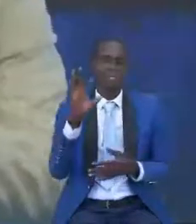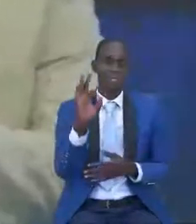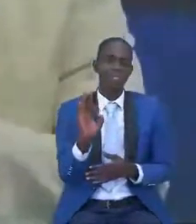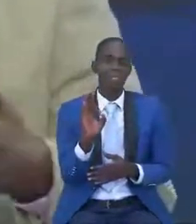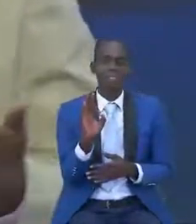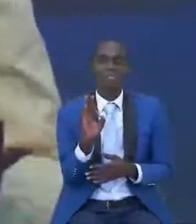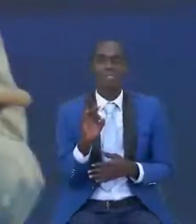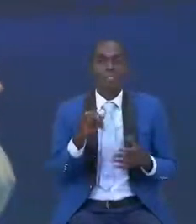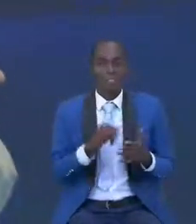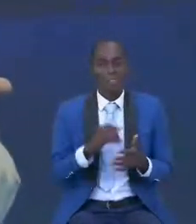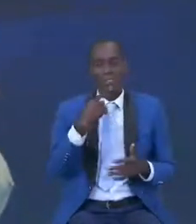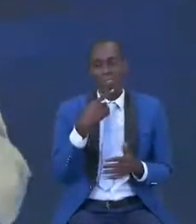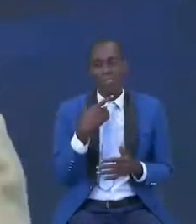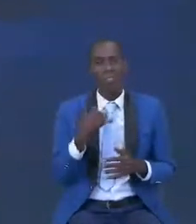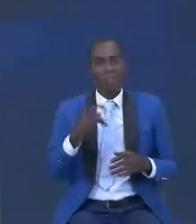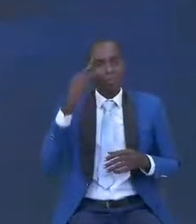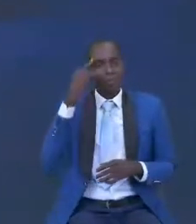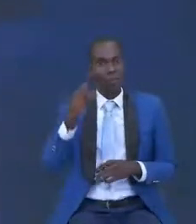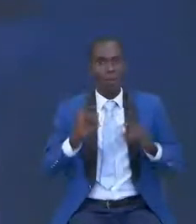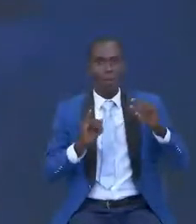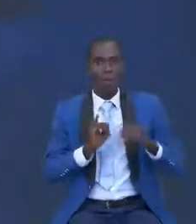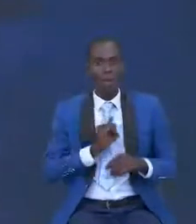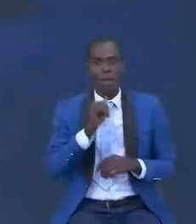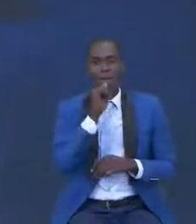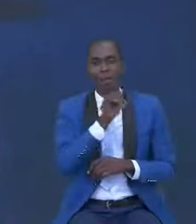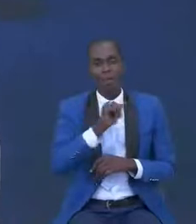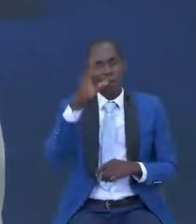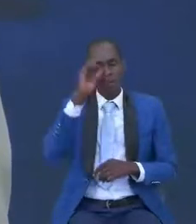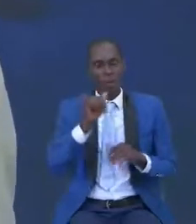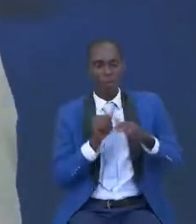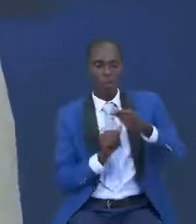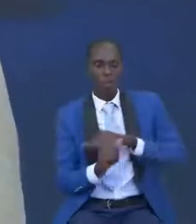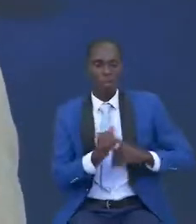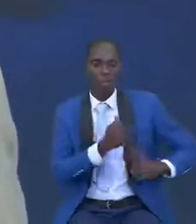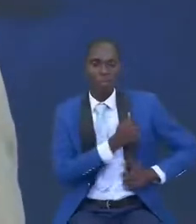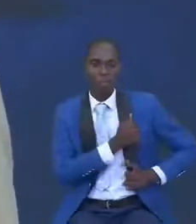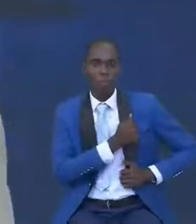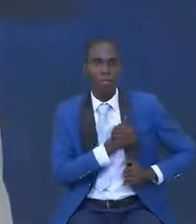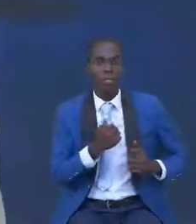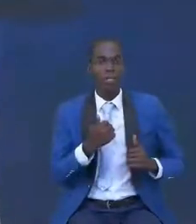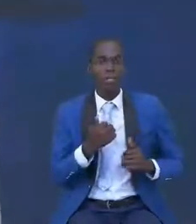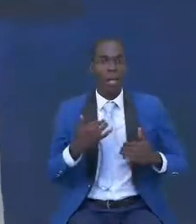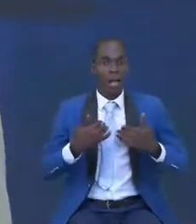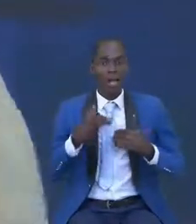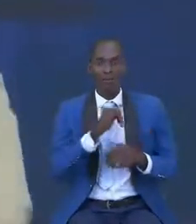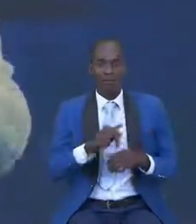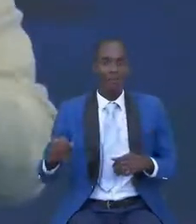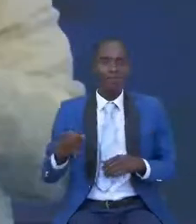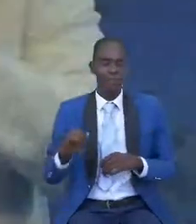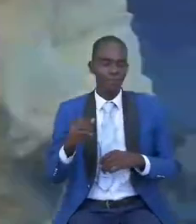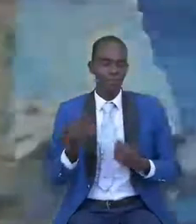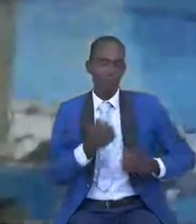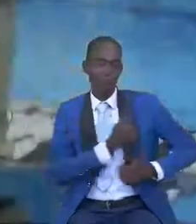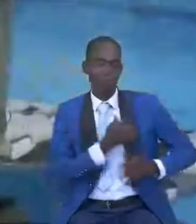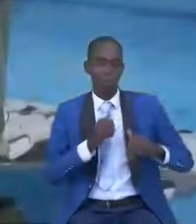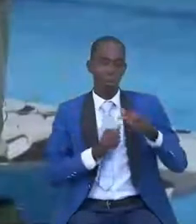le verset 9. Verset 9, il dit, car moi qui suis soumis à des seuls supérieurs, j'ai